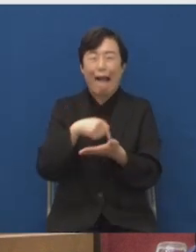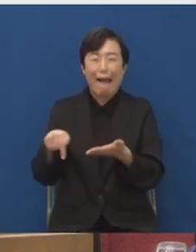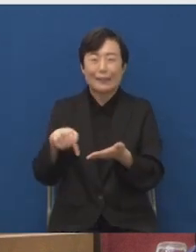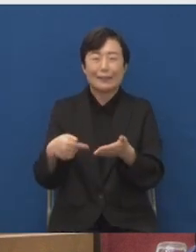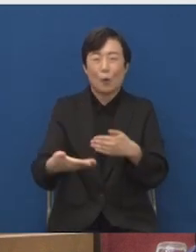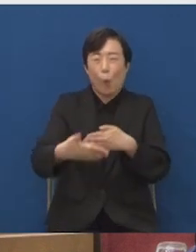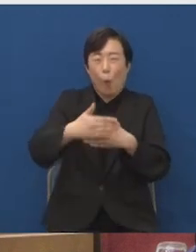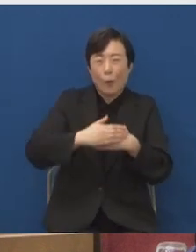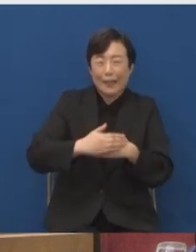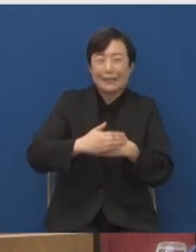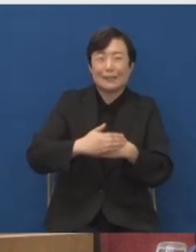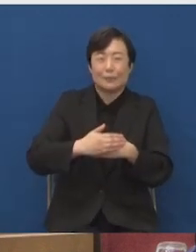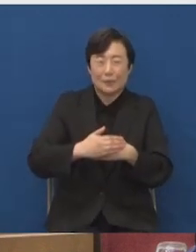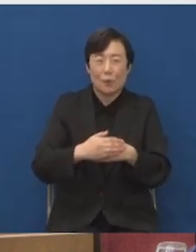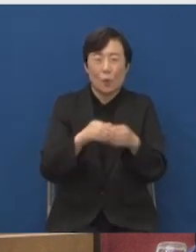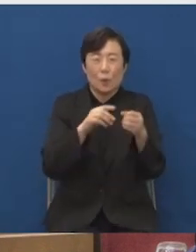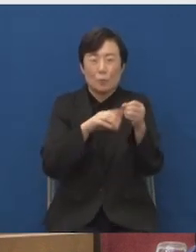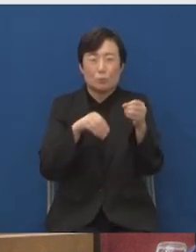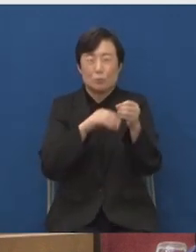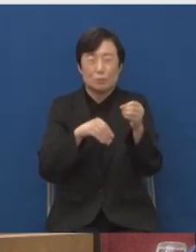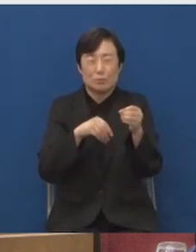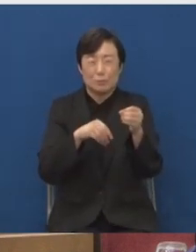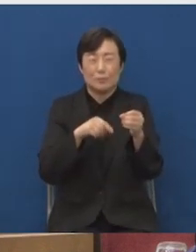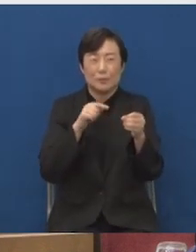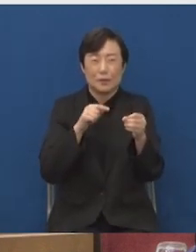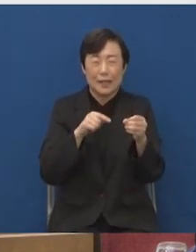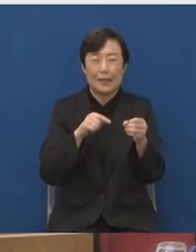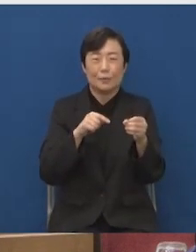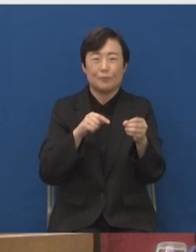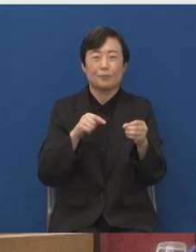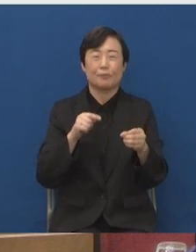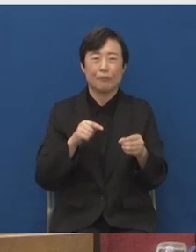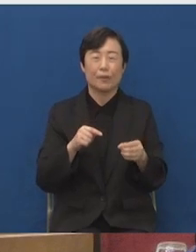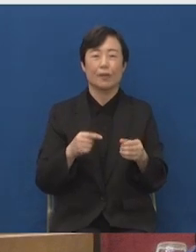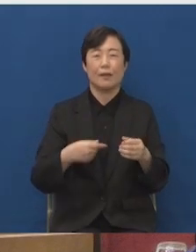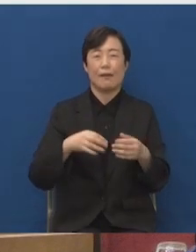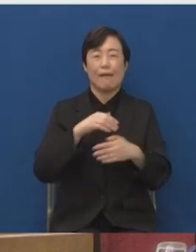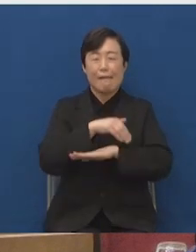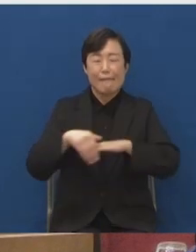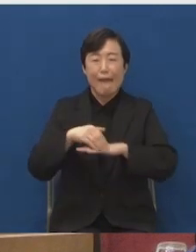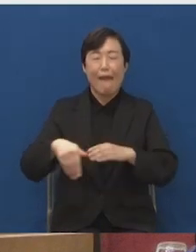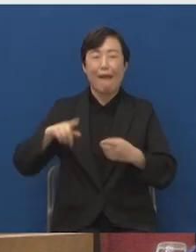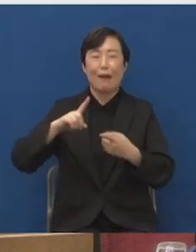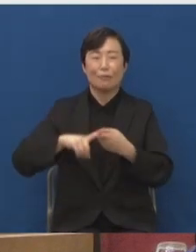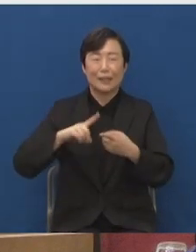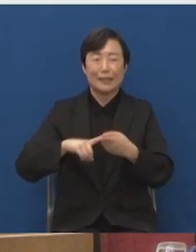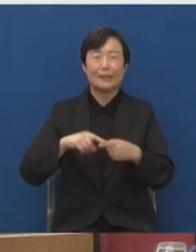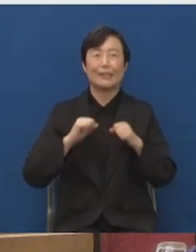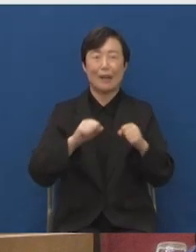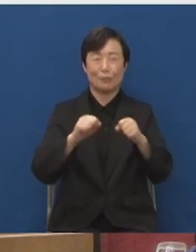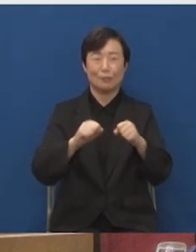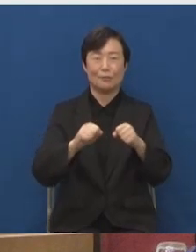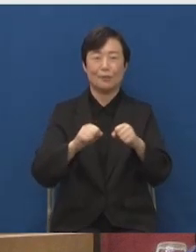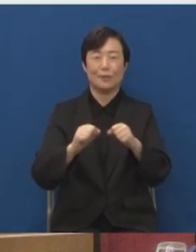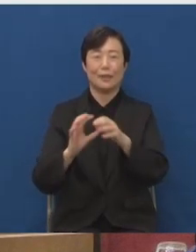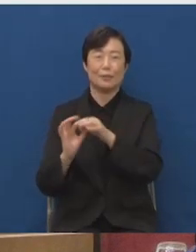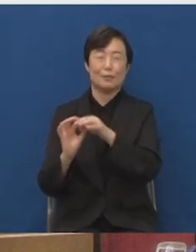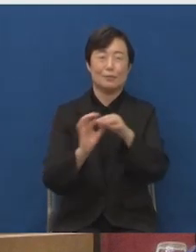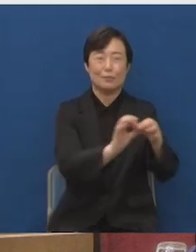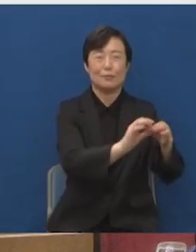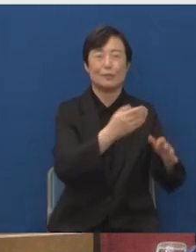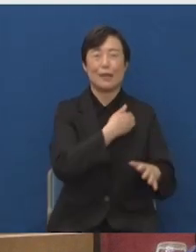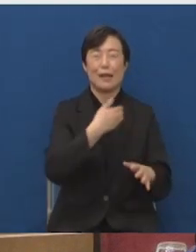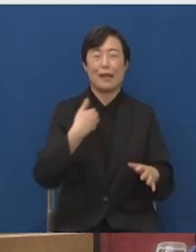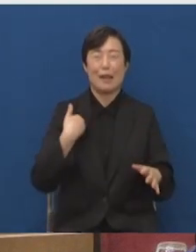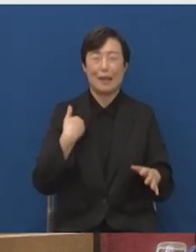債償還基金から取り崩してきた、いわゆる過去負債の計画的な返済を行っており、持続可能な行財政運営の確